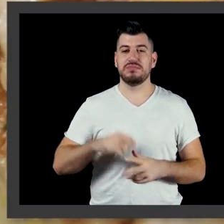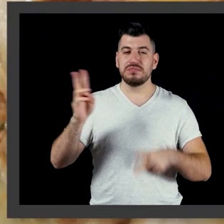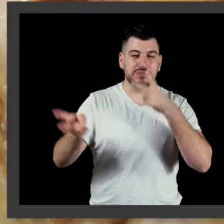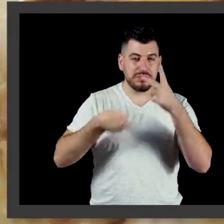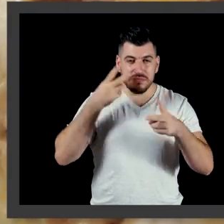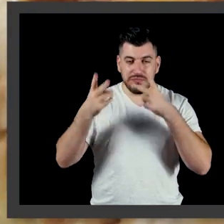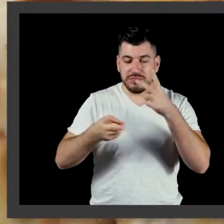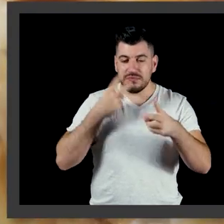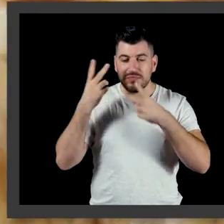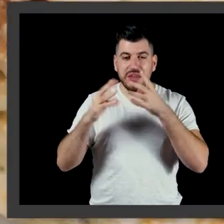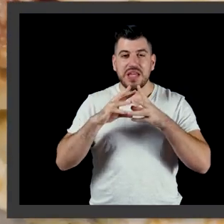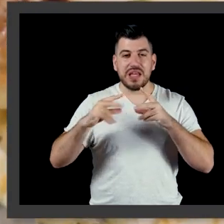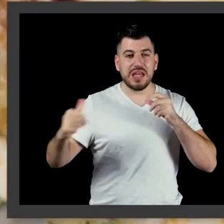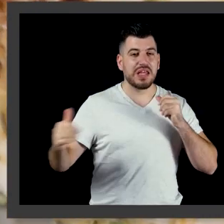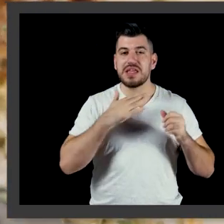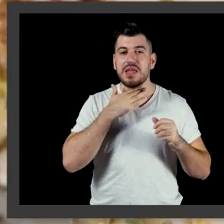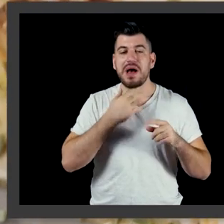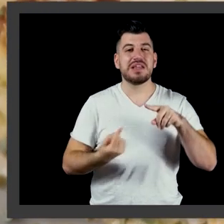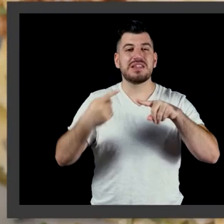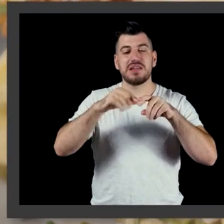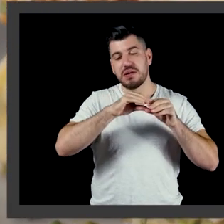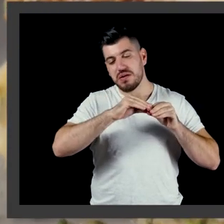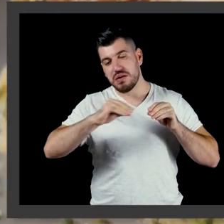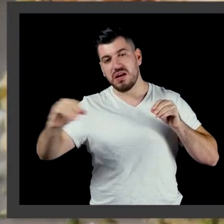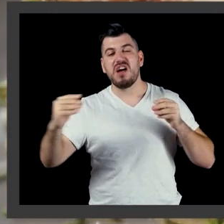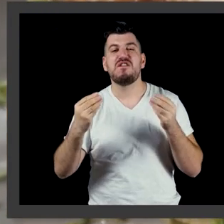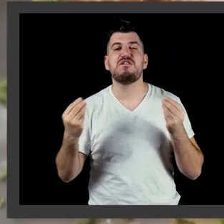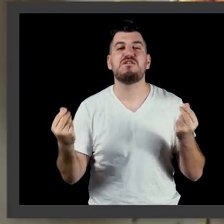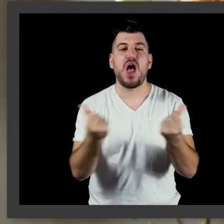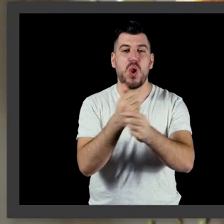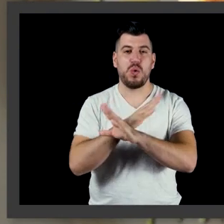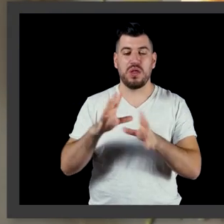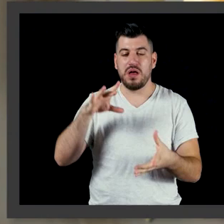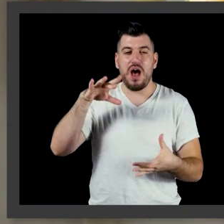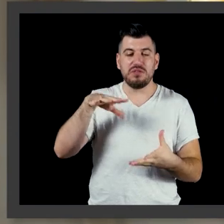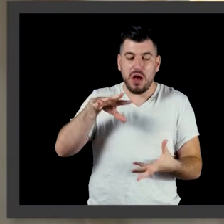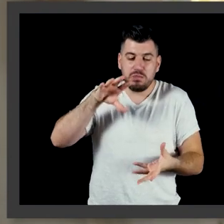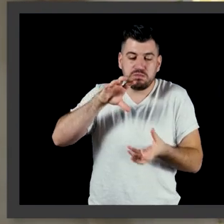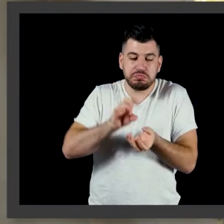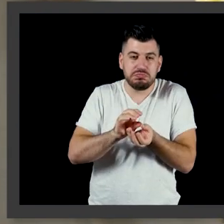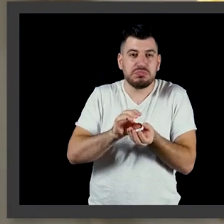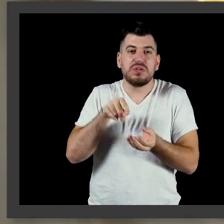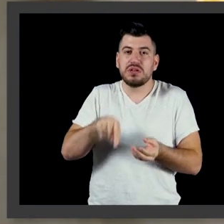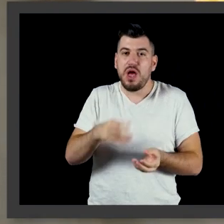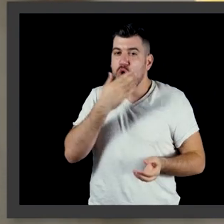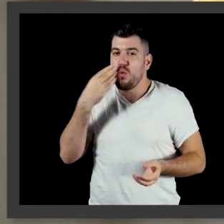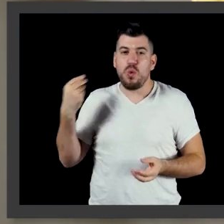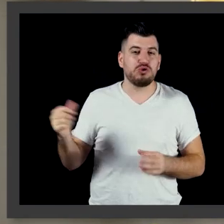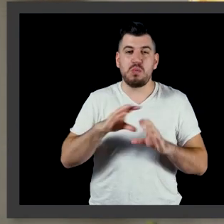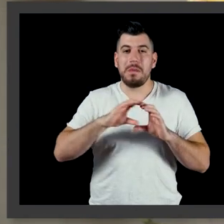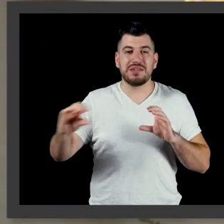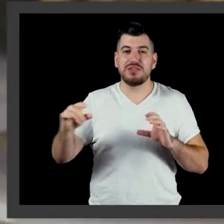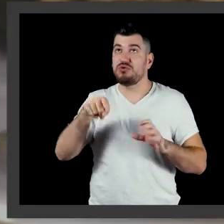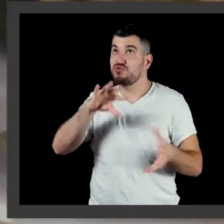και υπέροχη βελούδινη μπεσαμέλ. Δένουν όλα μεταξύ τους τόσο υπέροχα και μας δίνουν το πιο νόστιμο παστίτσιο του